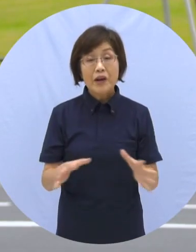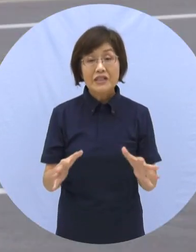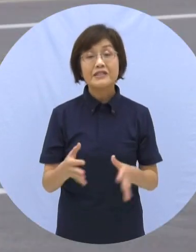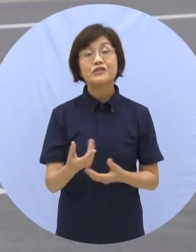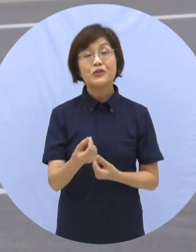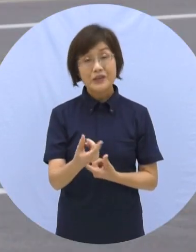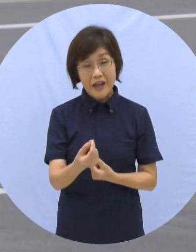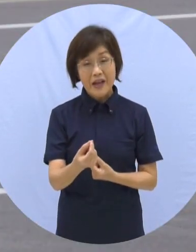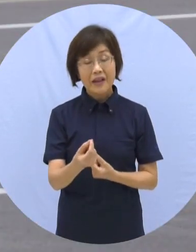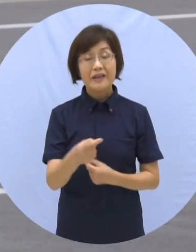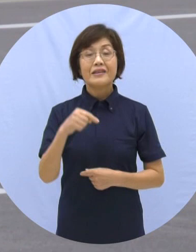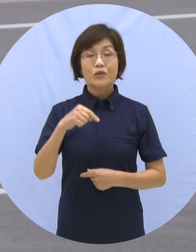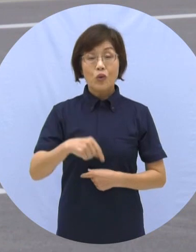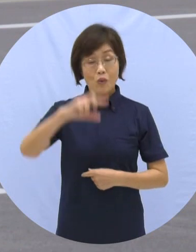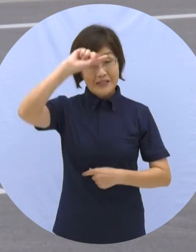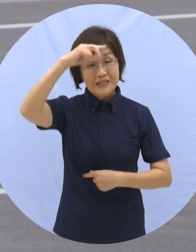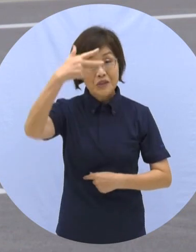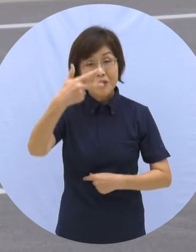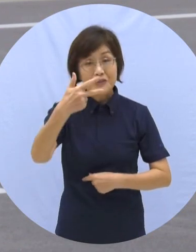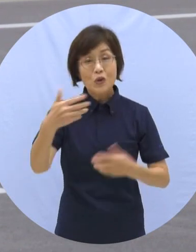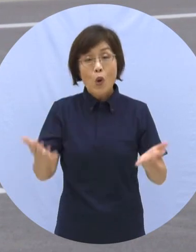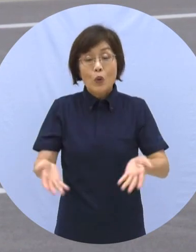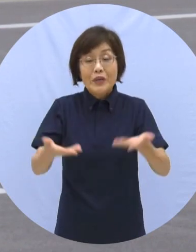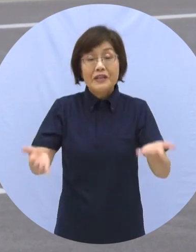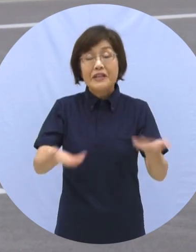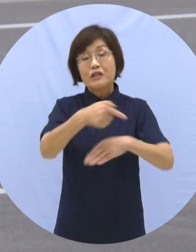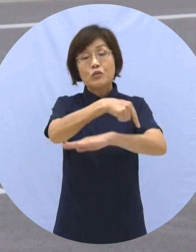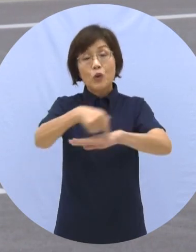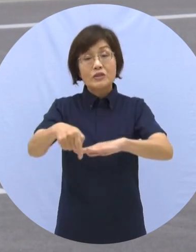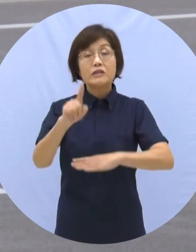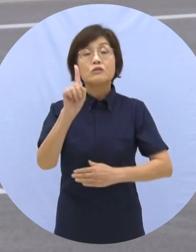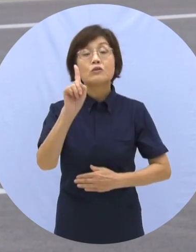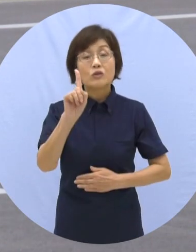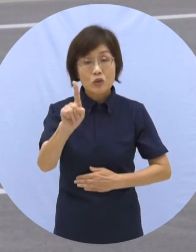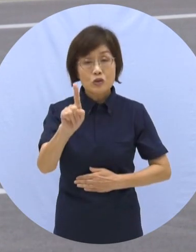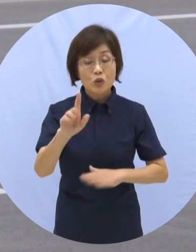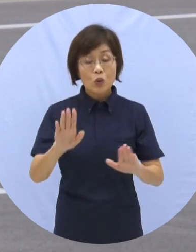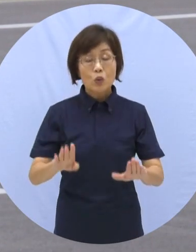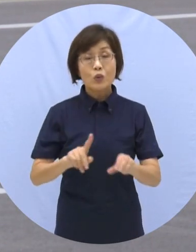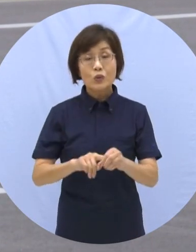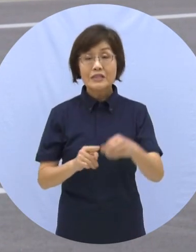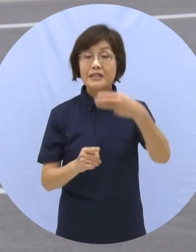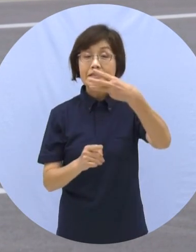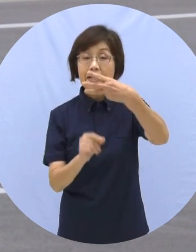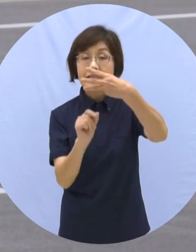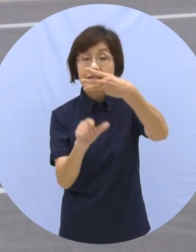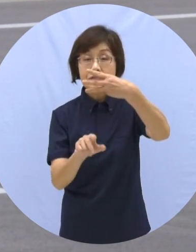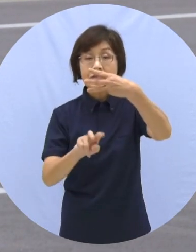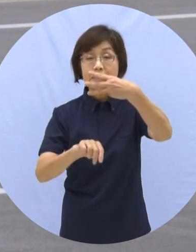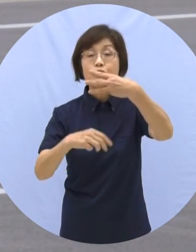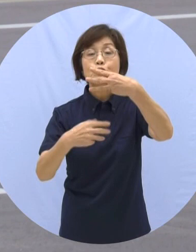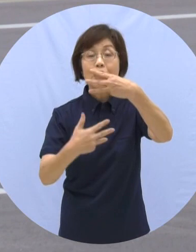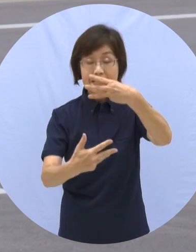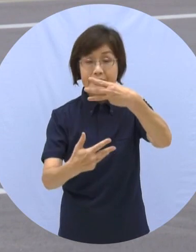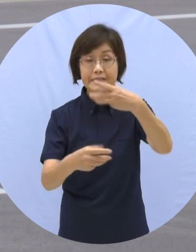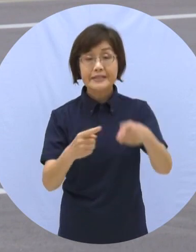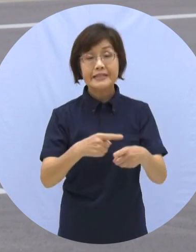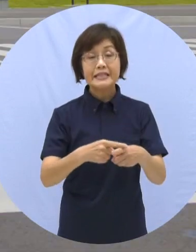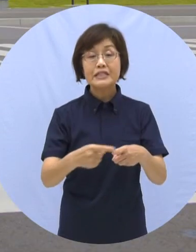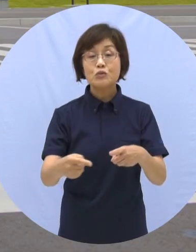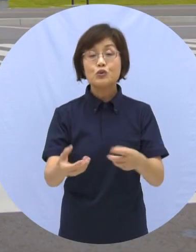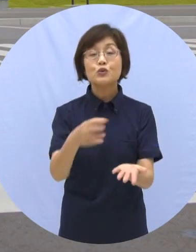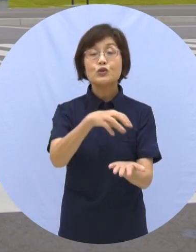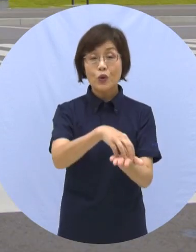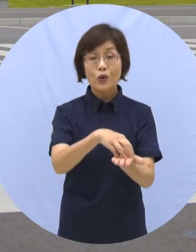ね。 はい、ここは本市のリーディングプロジェクトの一つとして整備を進め、今年3月28日に一部供用開始